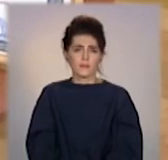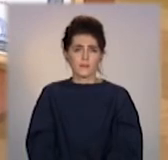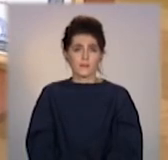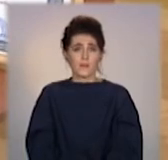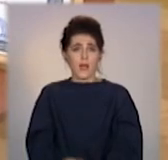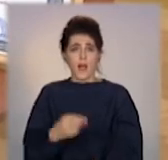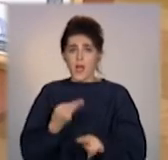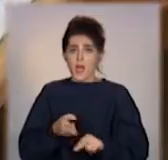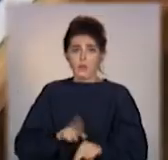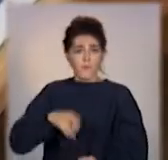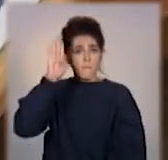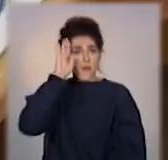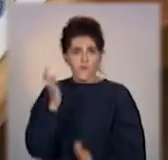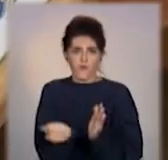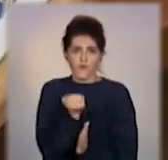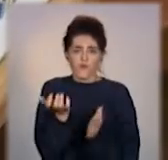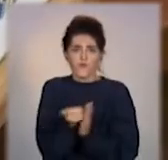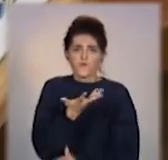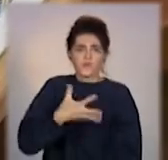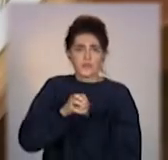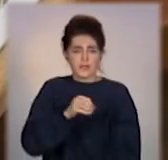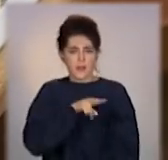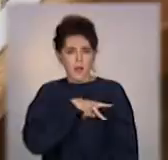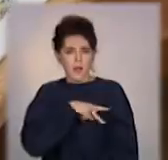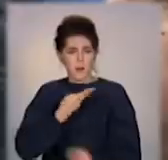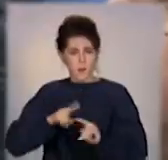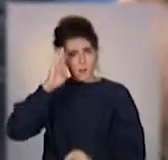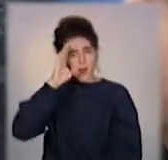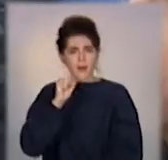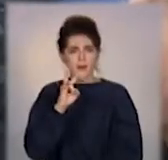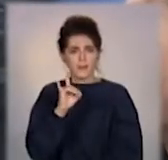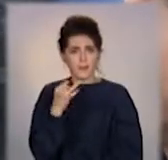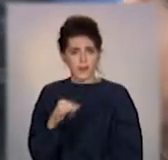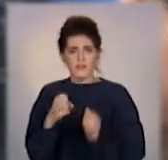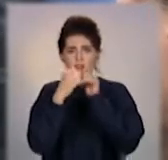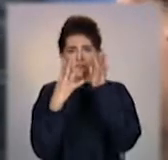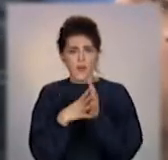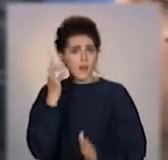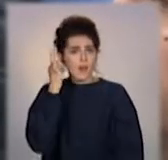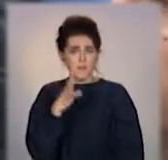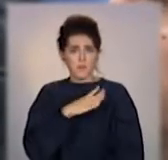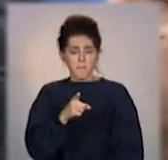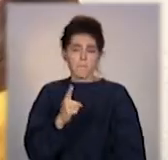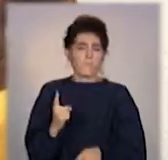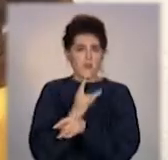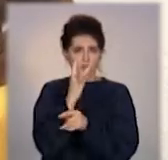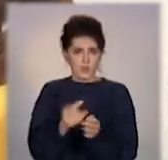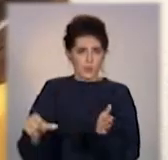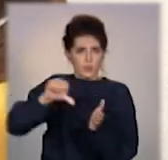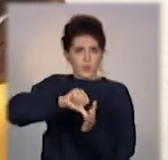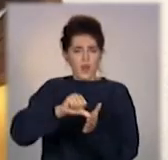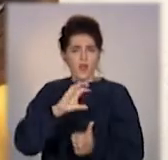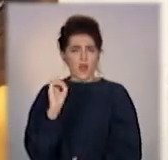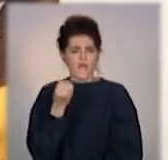забрав майже всі нагороди. Так кажуть про Андрія Трусова. 19-річний хлопець був першим на національних та